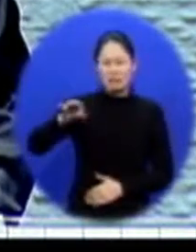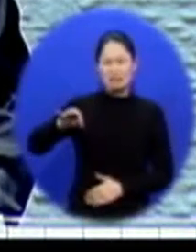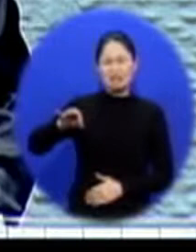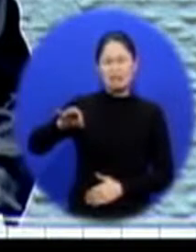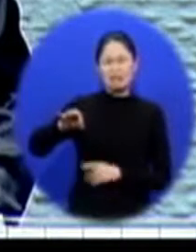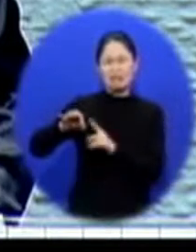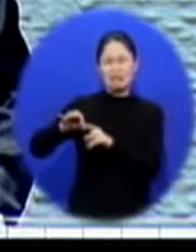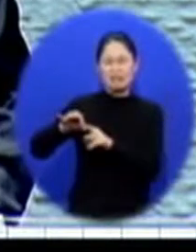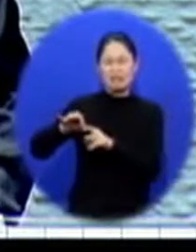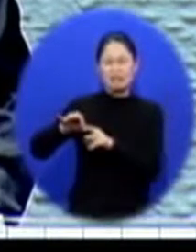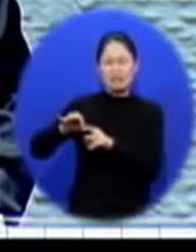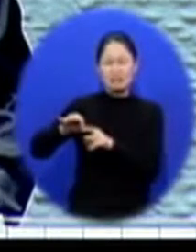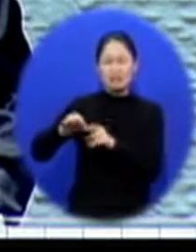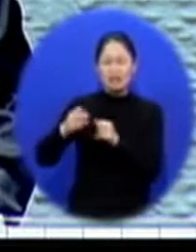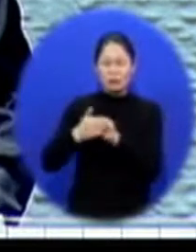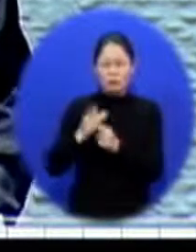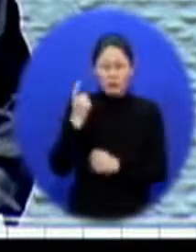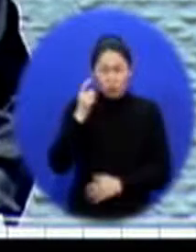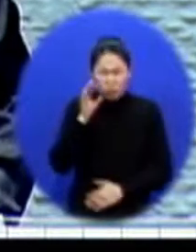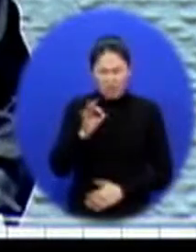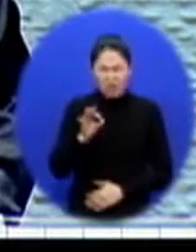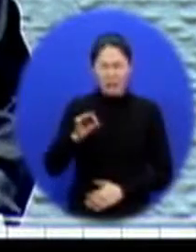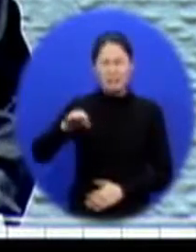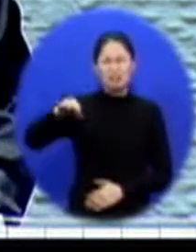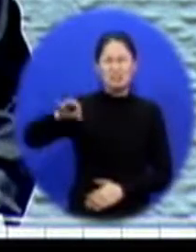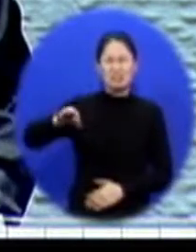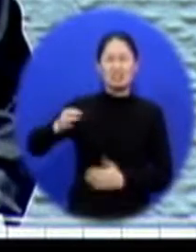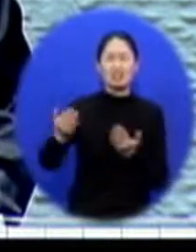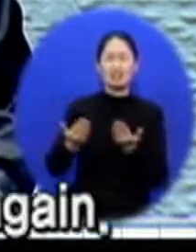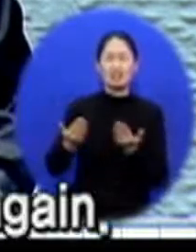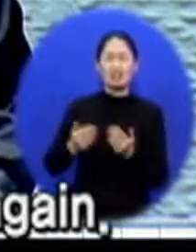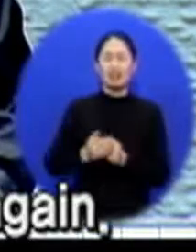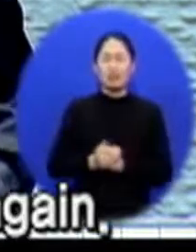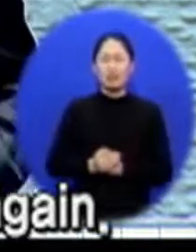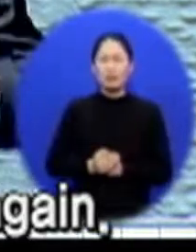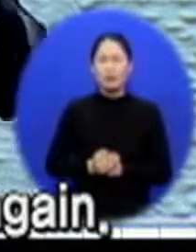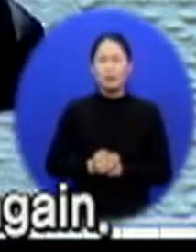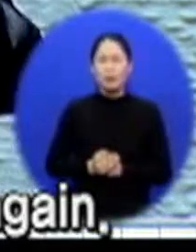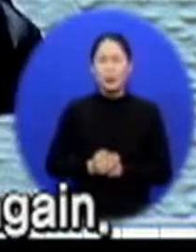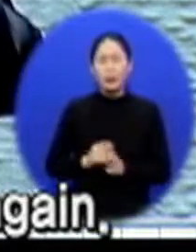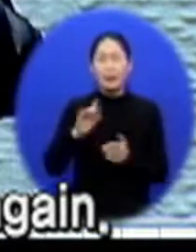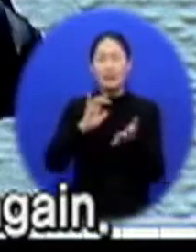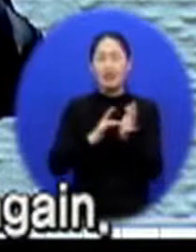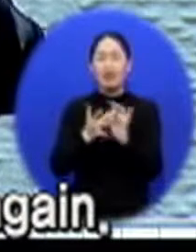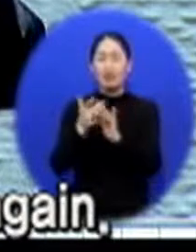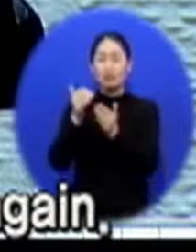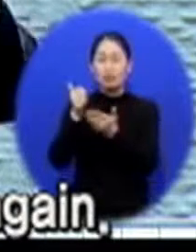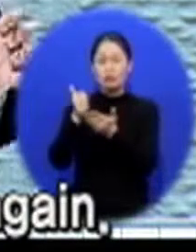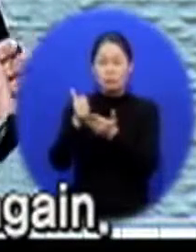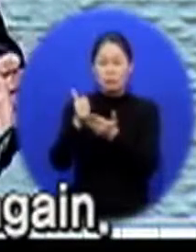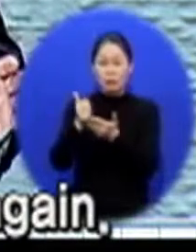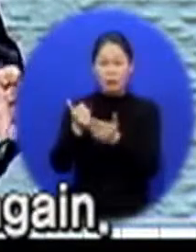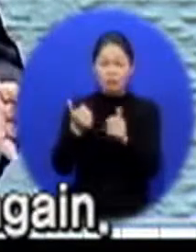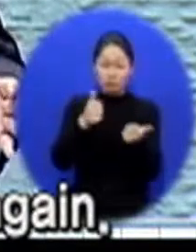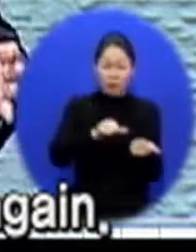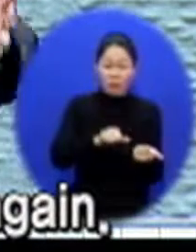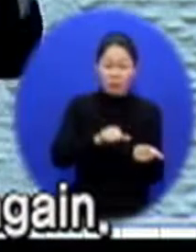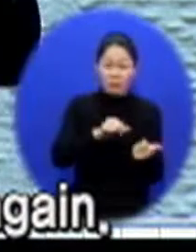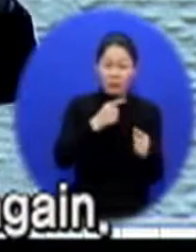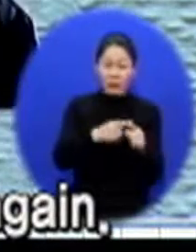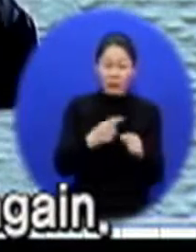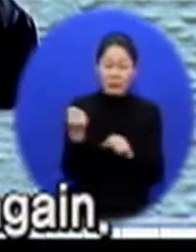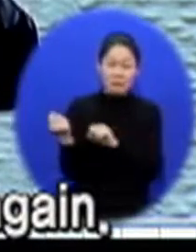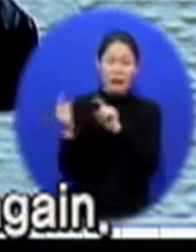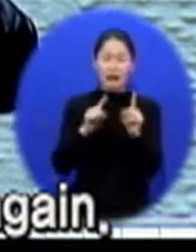는 거죠 듣고 보니까 아무것도 아니더라 는 거예요 예수라는 사람이 죽었다가 다시